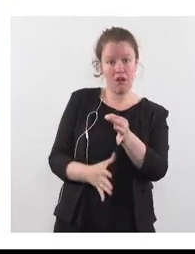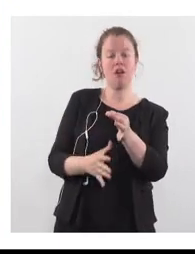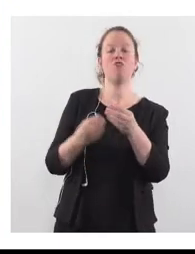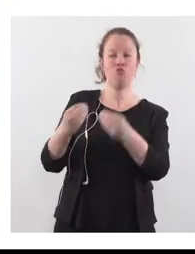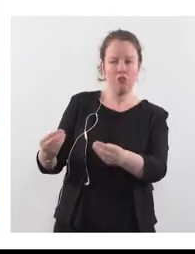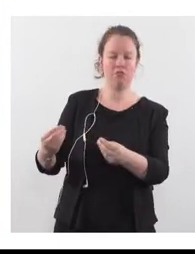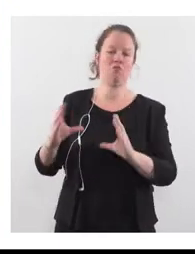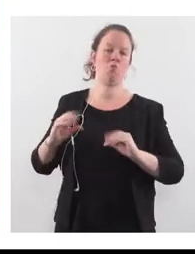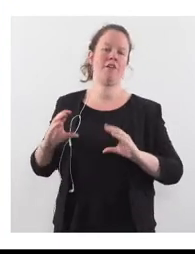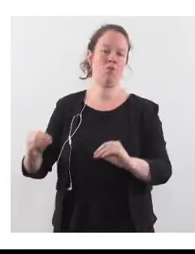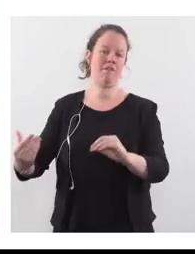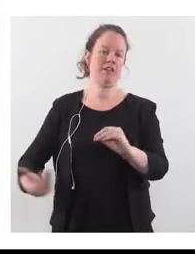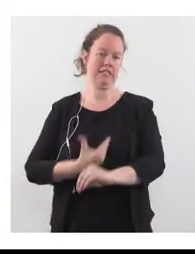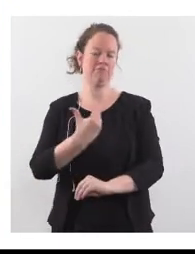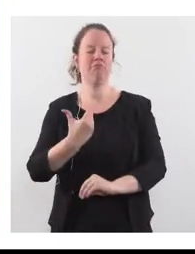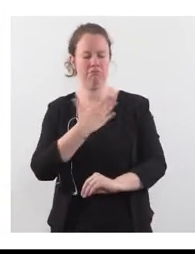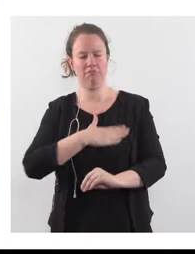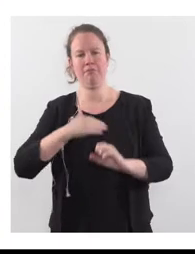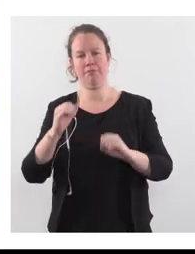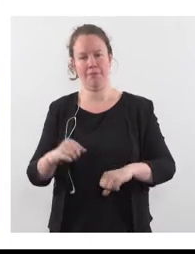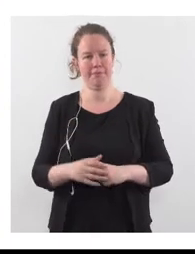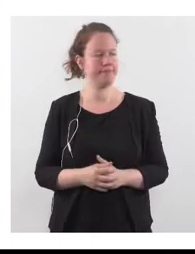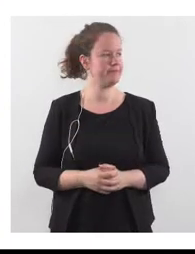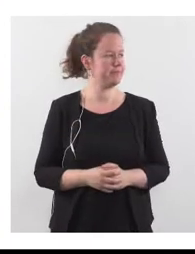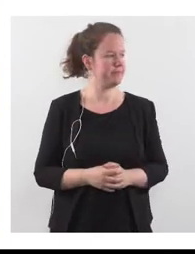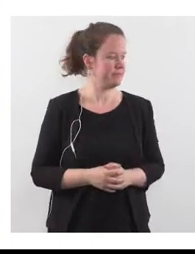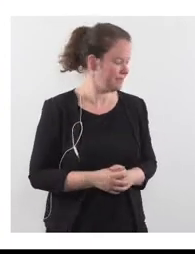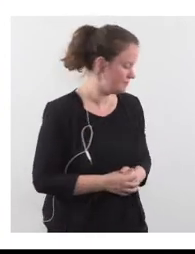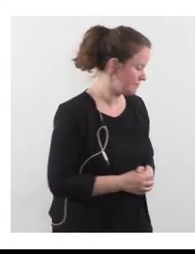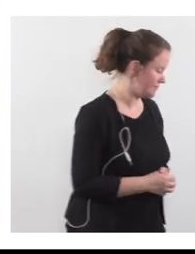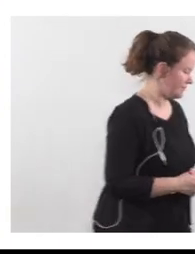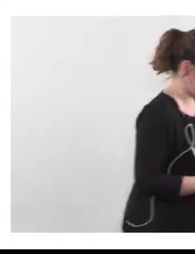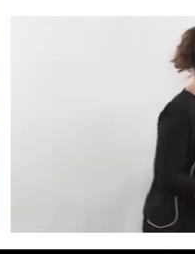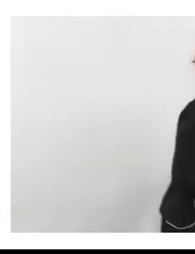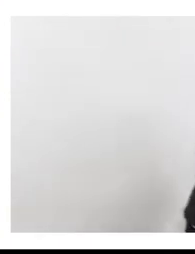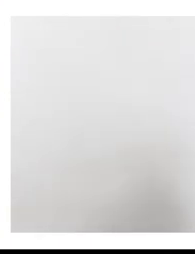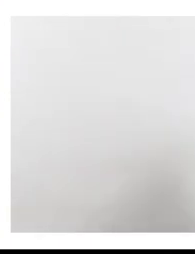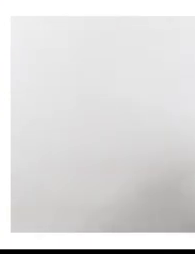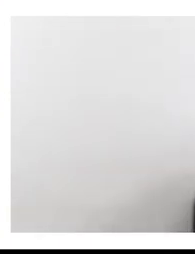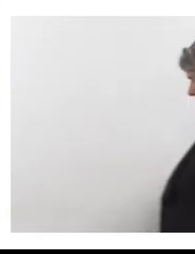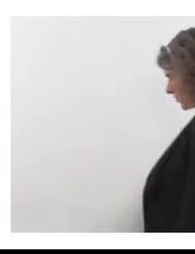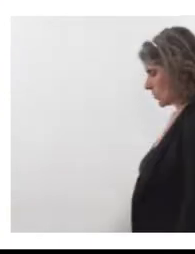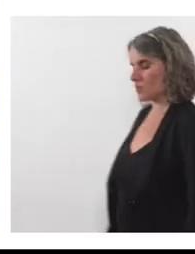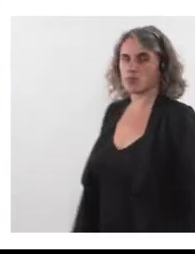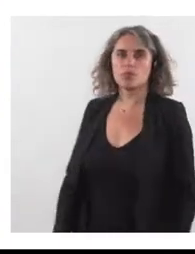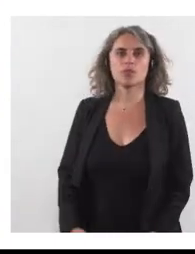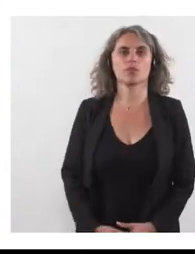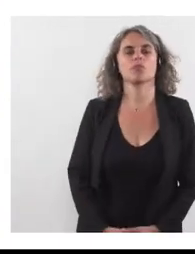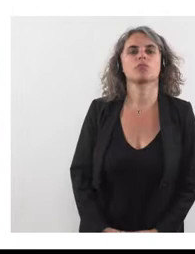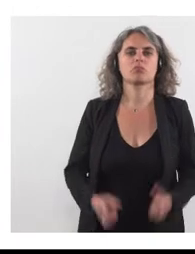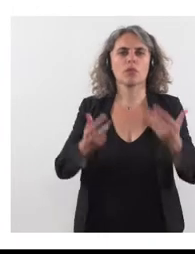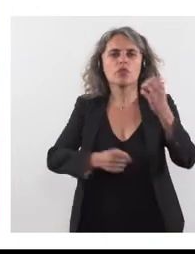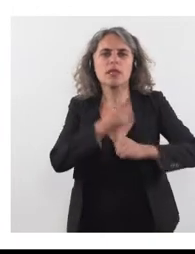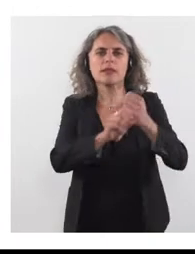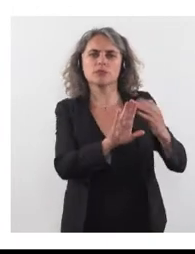savez bien, leur nombre est encore très largement insuffisant. Ces dernières années, nous avons échangé longuement avec nos homologues sur cette question